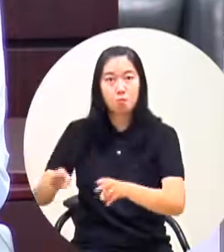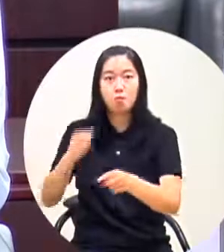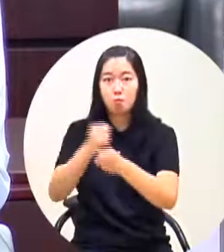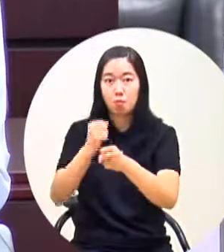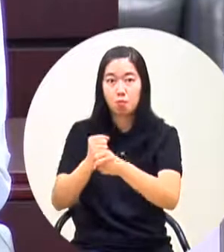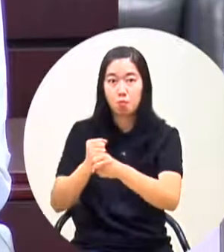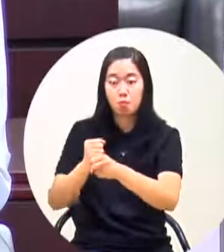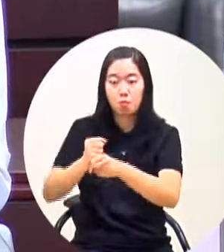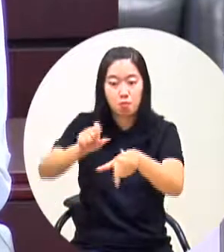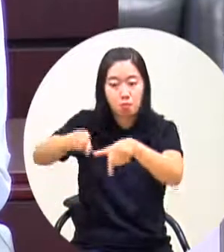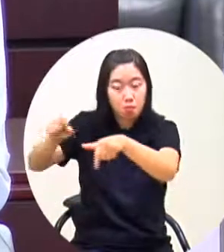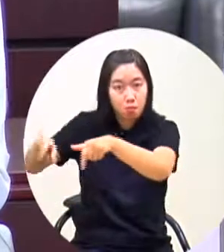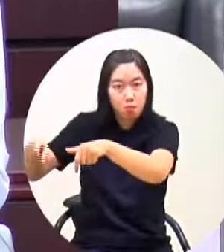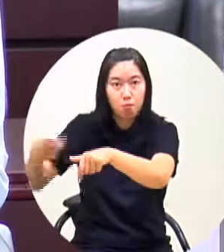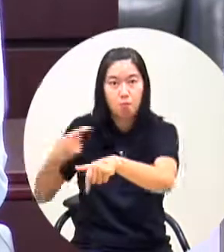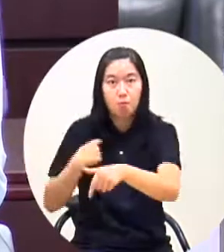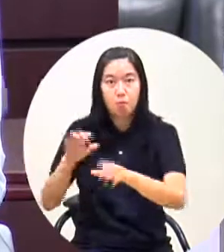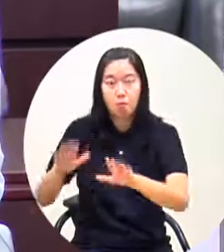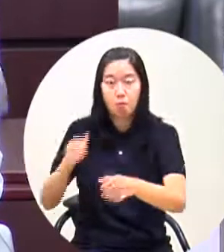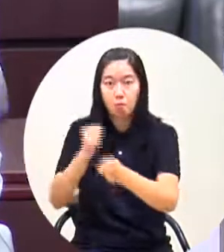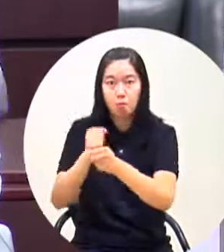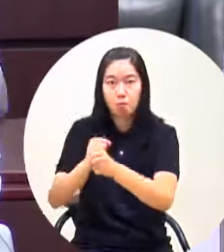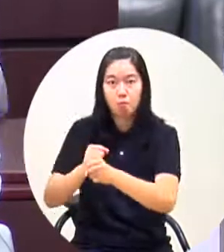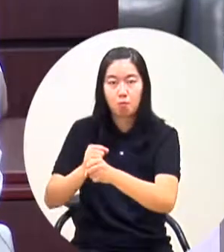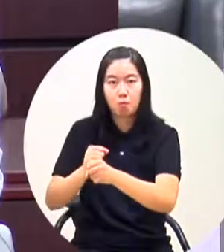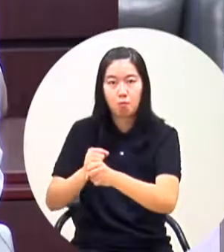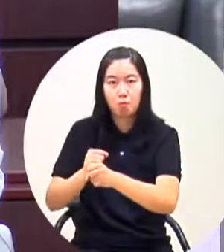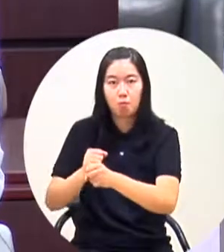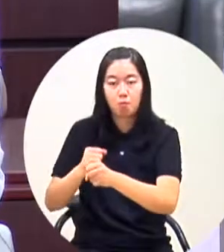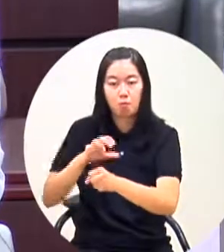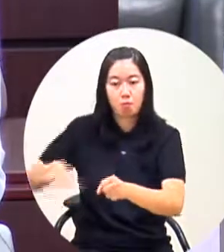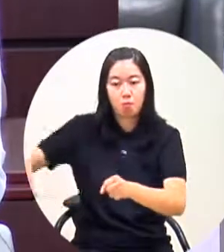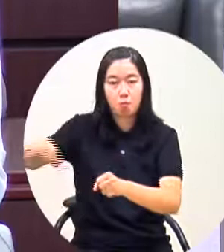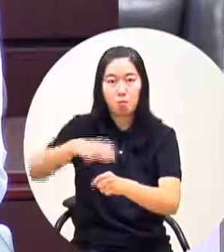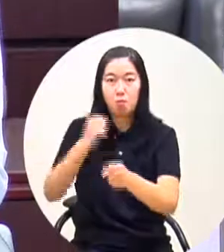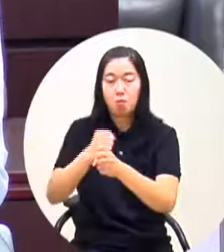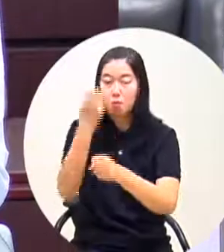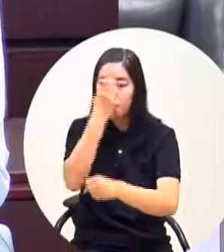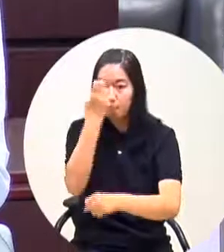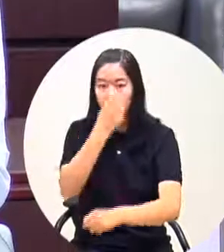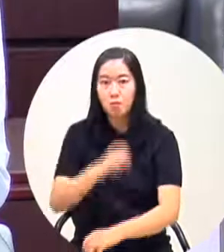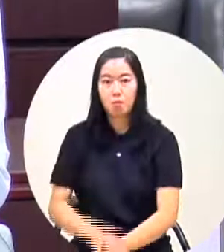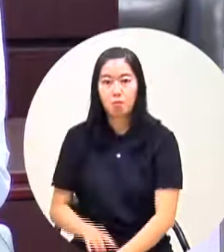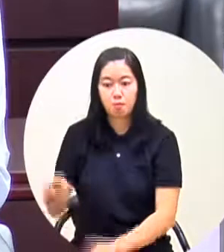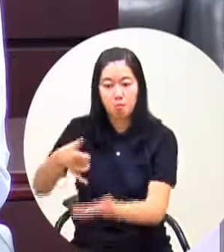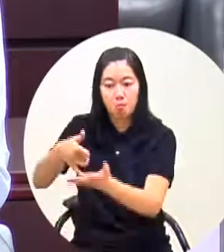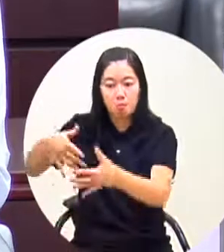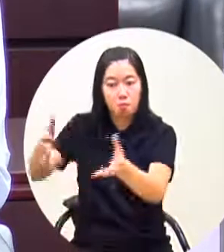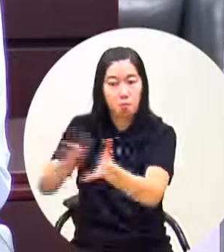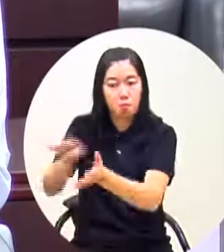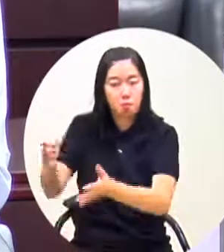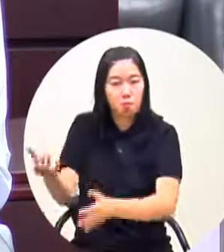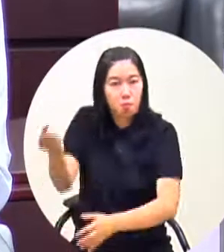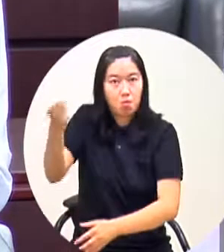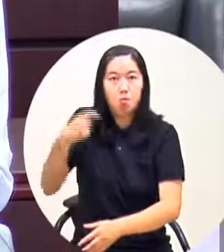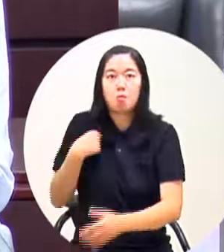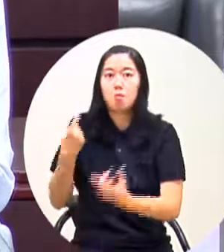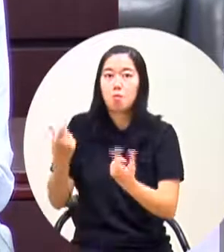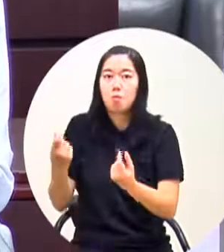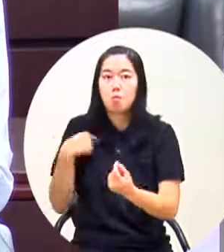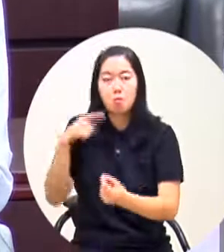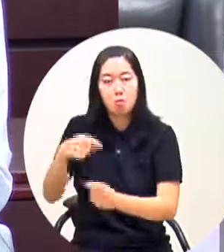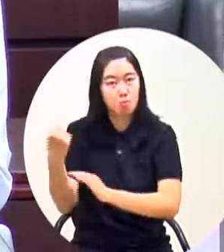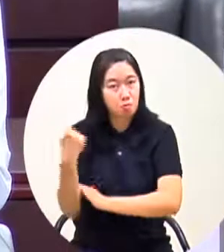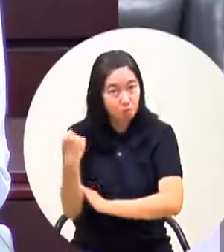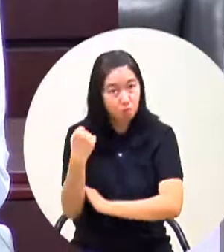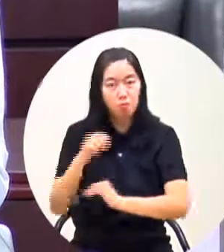们也现在正在进行全面的劳动检查。所以对于这些弱势劳工的权益，我们一直都非常的努力，